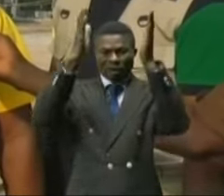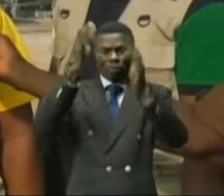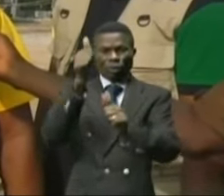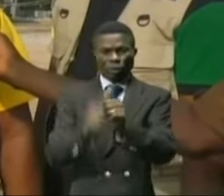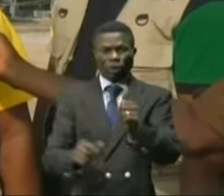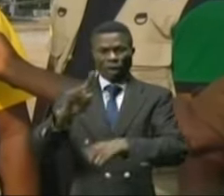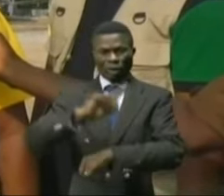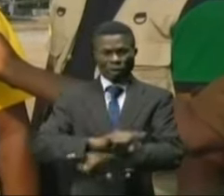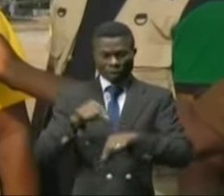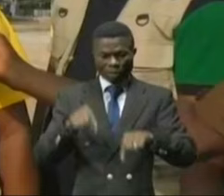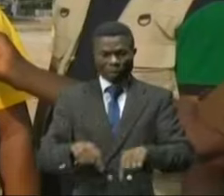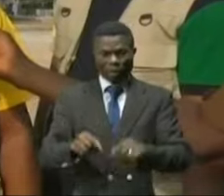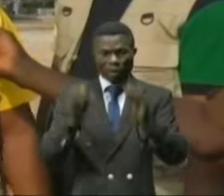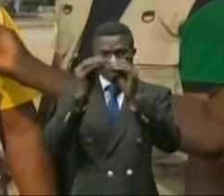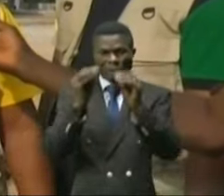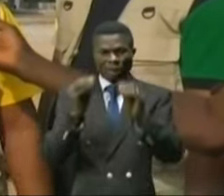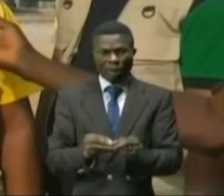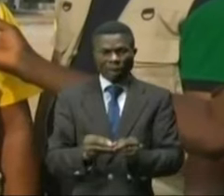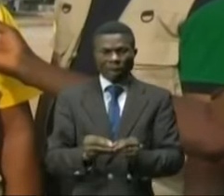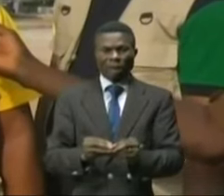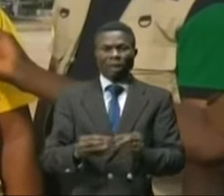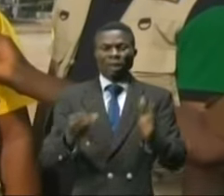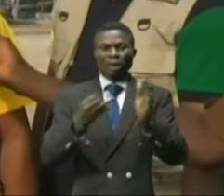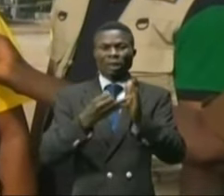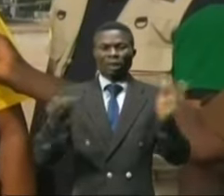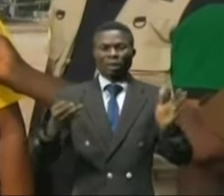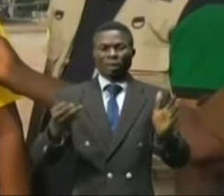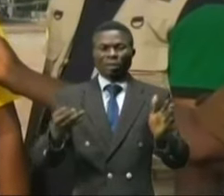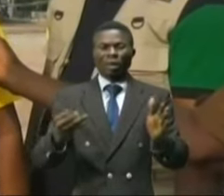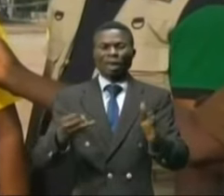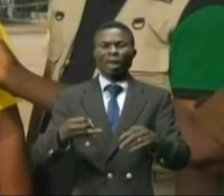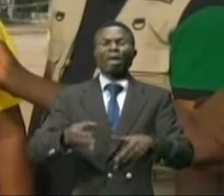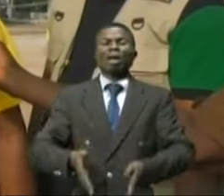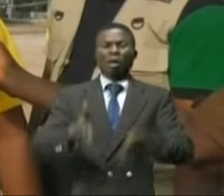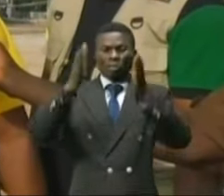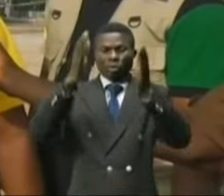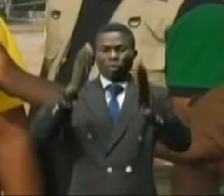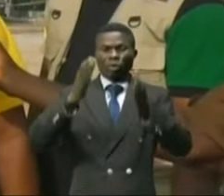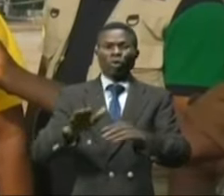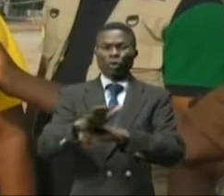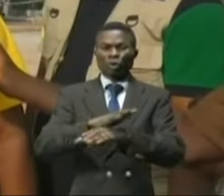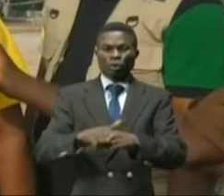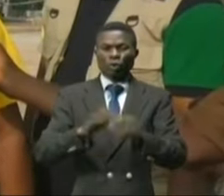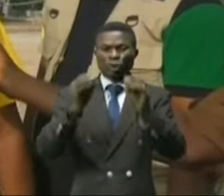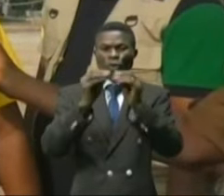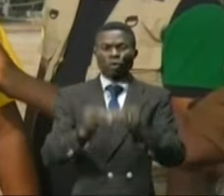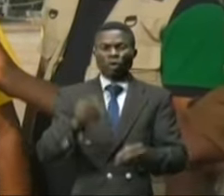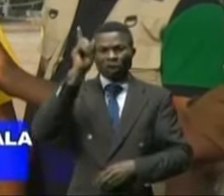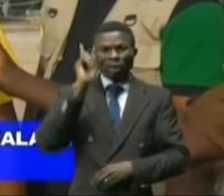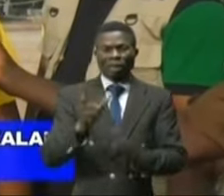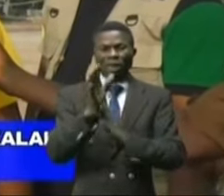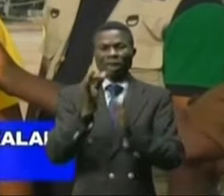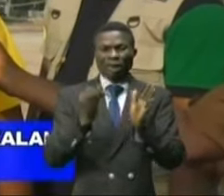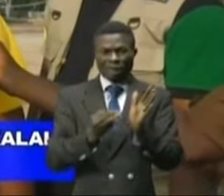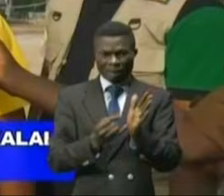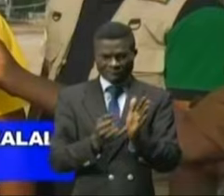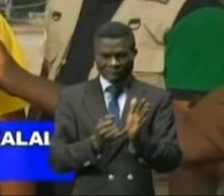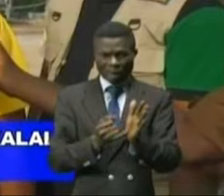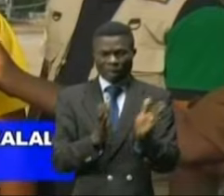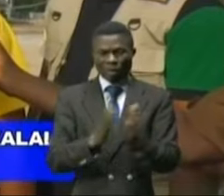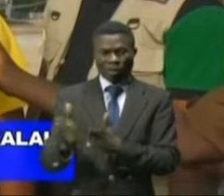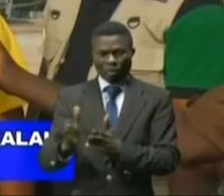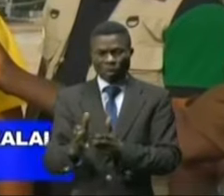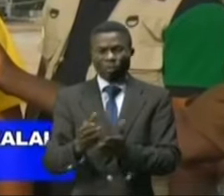et à ce jour nous sommes à 70 poteaux, 70 poteaux sur les 116 prévus. Nous pensons que dans les deux semaines qui suivent, nous aurons fini